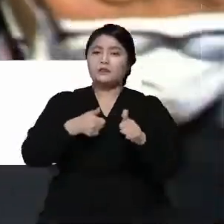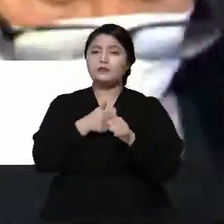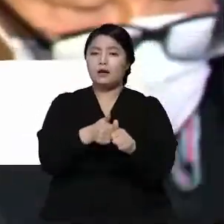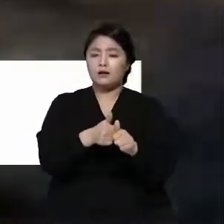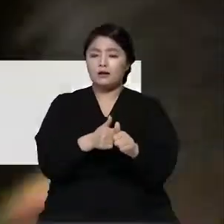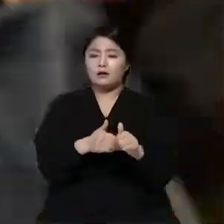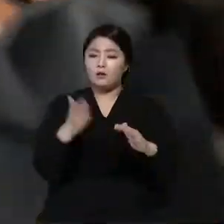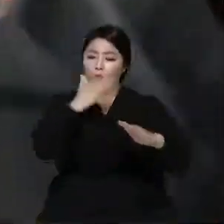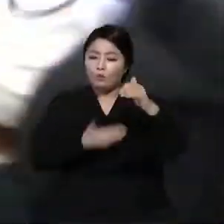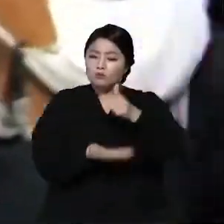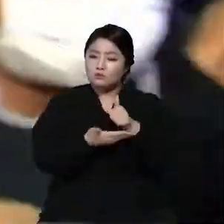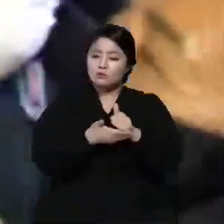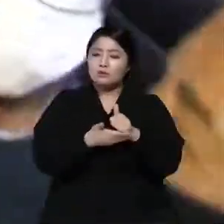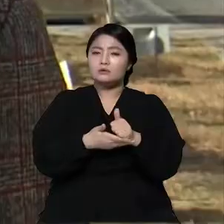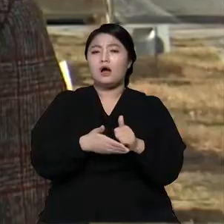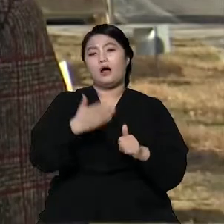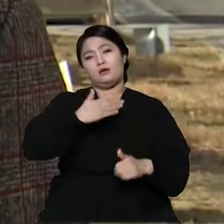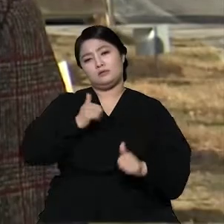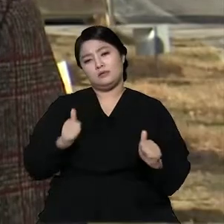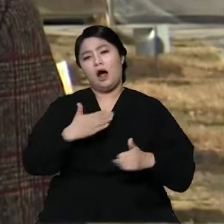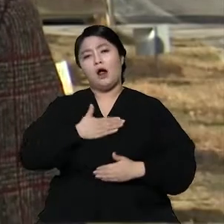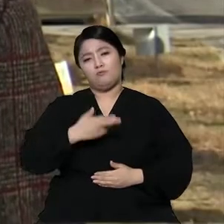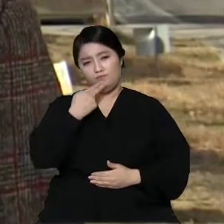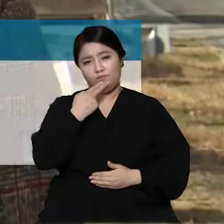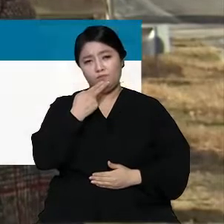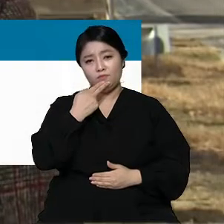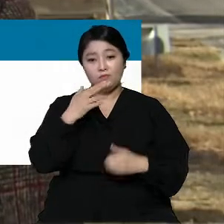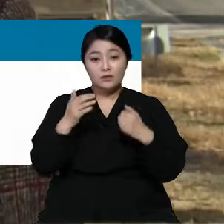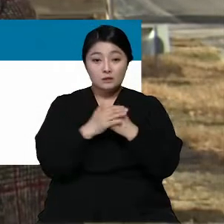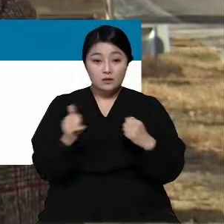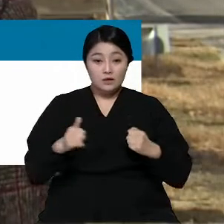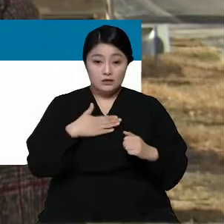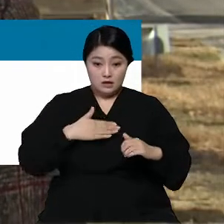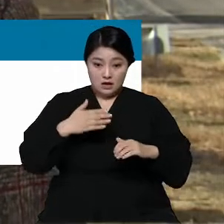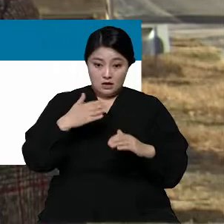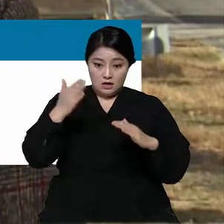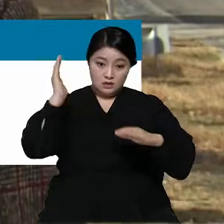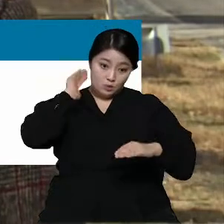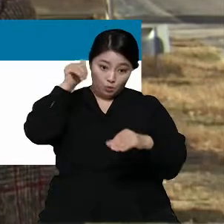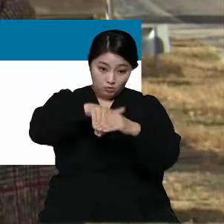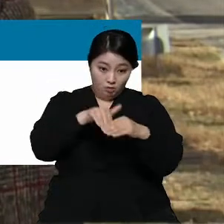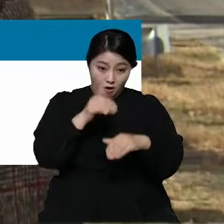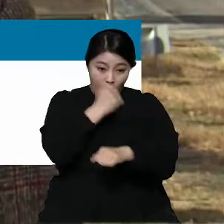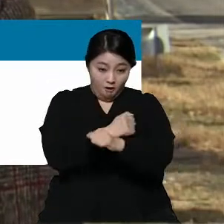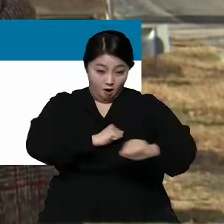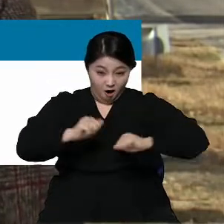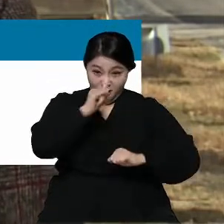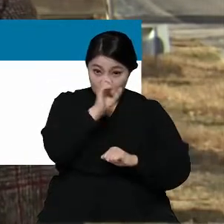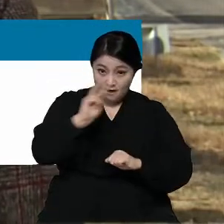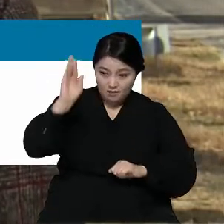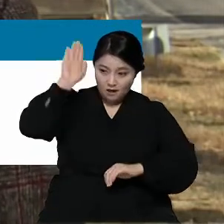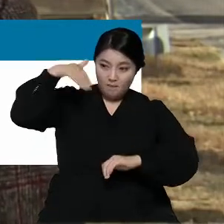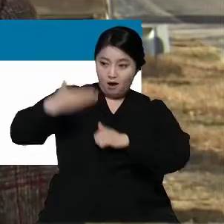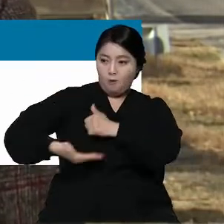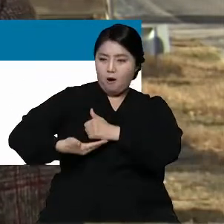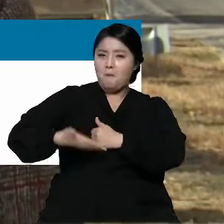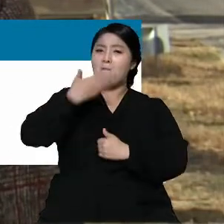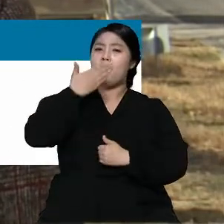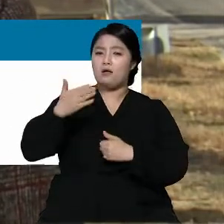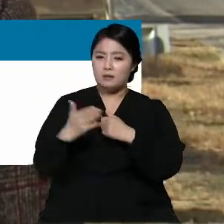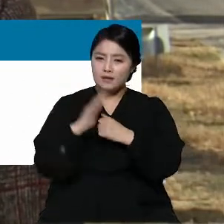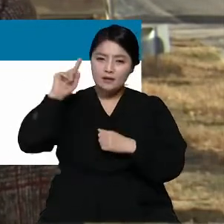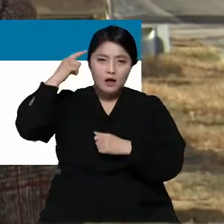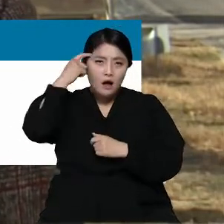주체가 바뀔 가능성도 높습니다. 어떻게든 대선에 공을 세워야 자신이 공천받을 가능성이 조금이라도 높아지기 때문에 다른